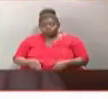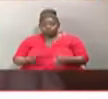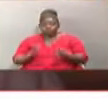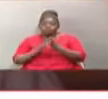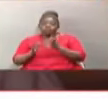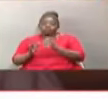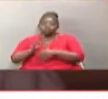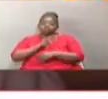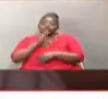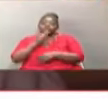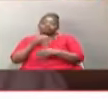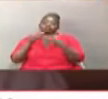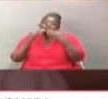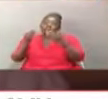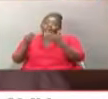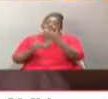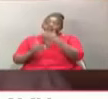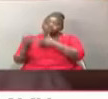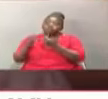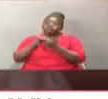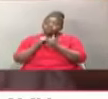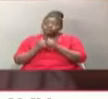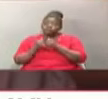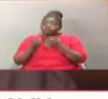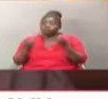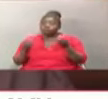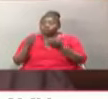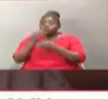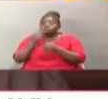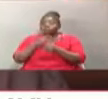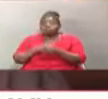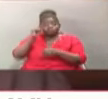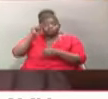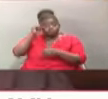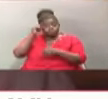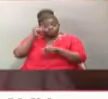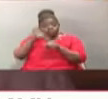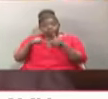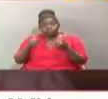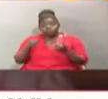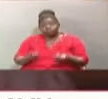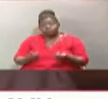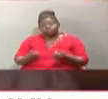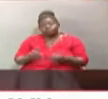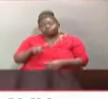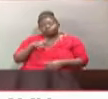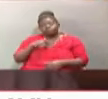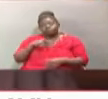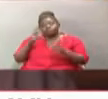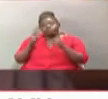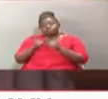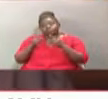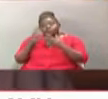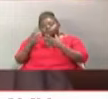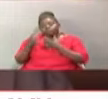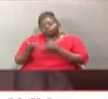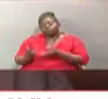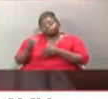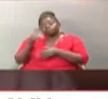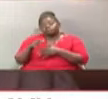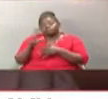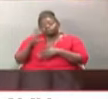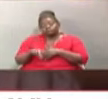kwebaza Katonda nti waliwo ebitusoomoozezza olumu nga n'ebimu bye tubirowoozaako emyoyo gyaffe gye tuluma n'obuso bwabyo oluusi nga